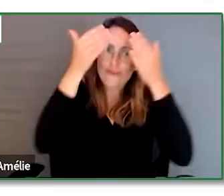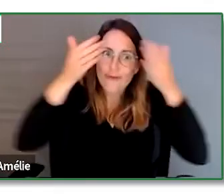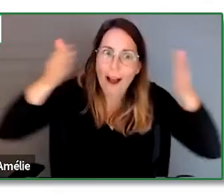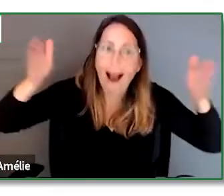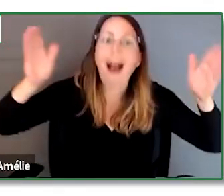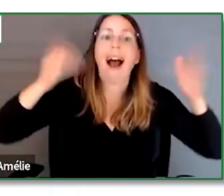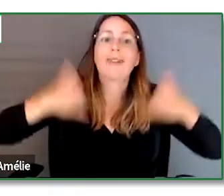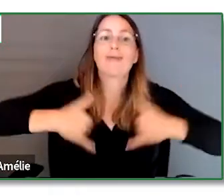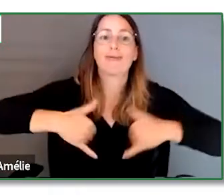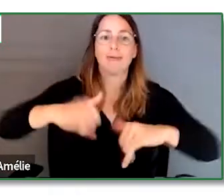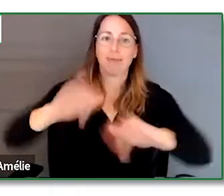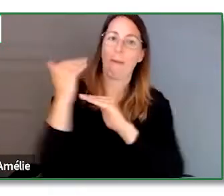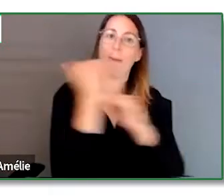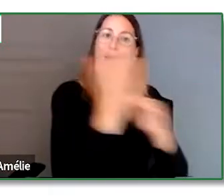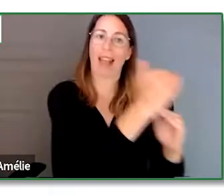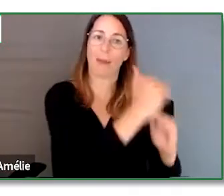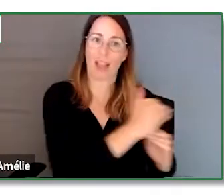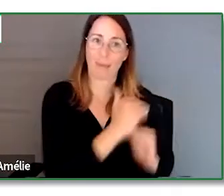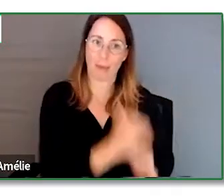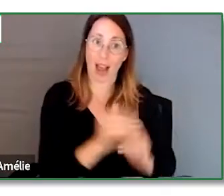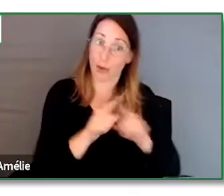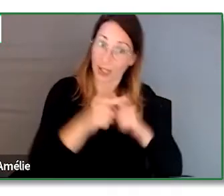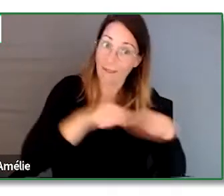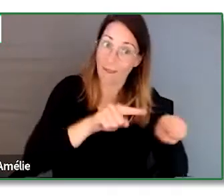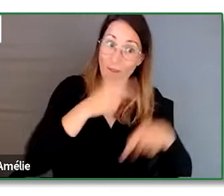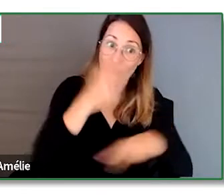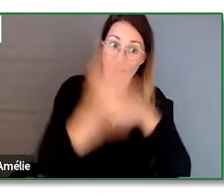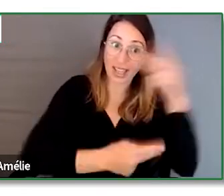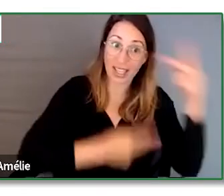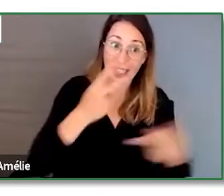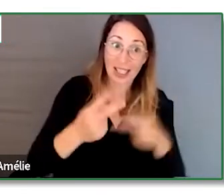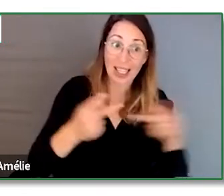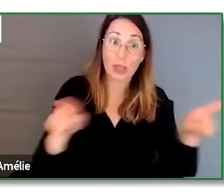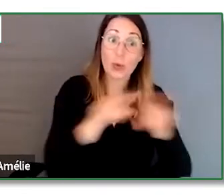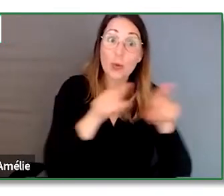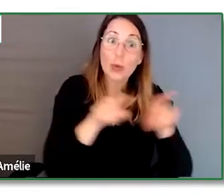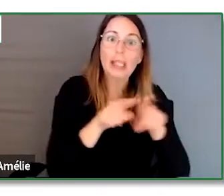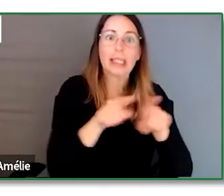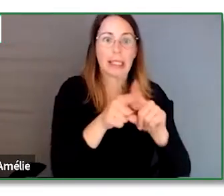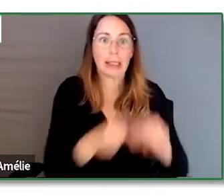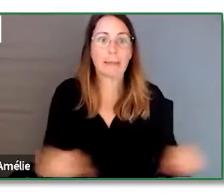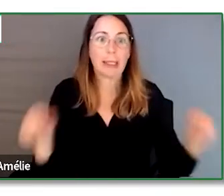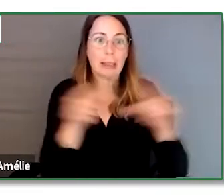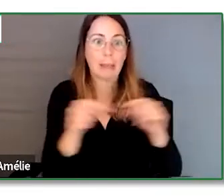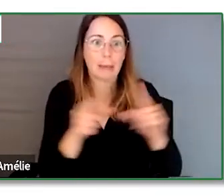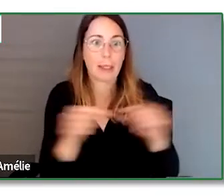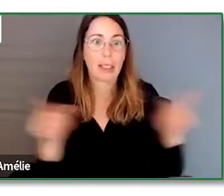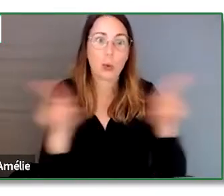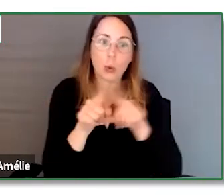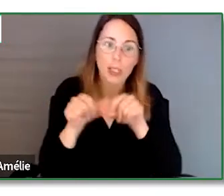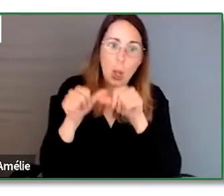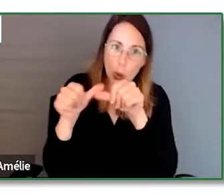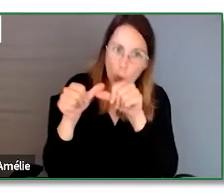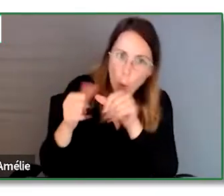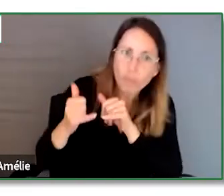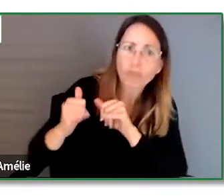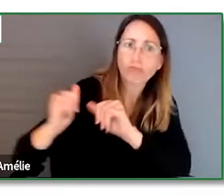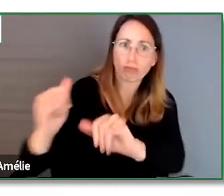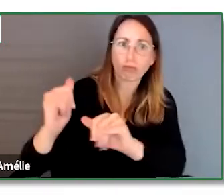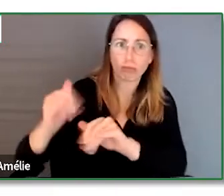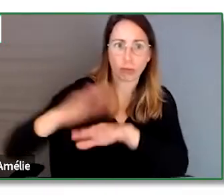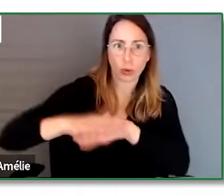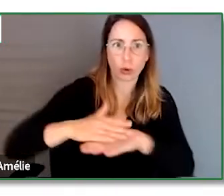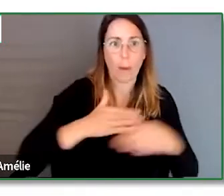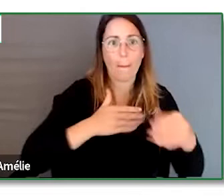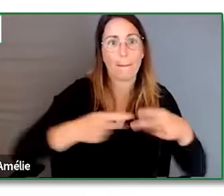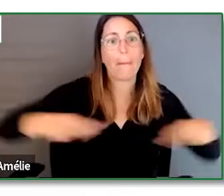les visiter, d'en parler et comme je le disais, d'assurer la pérennité des lieux de Parcs Canada qui sont en fait les lieux de tous